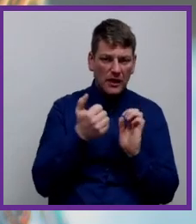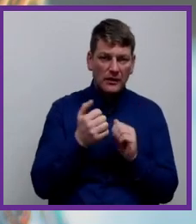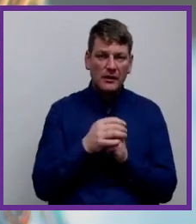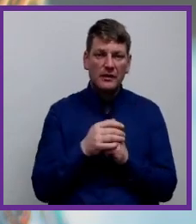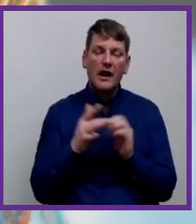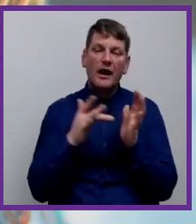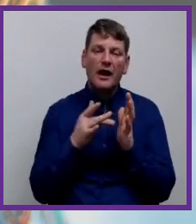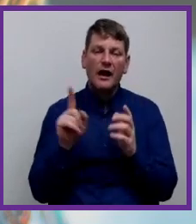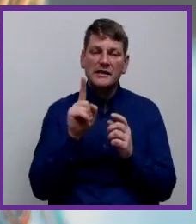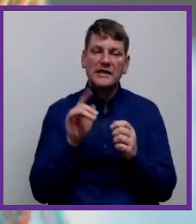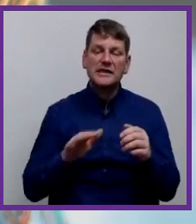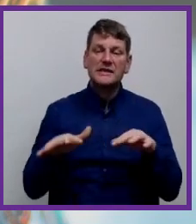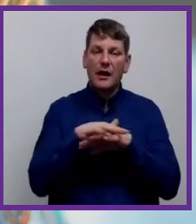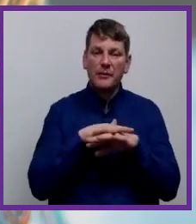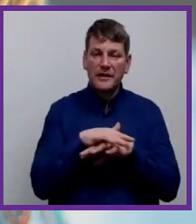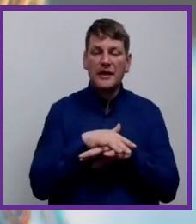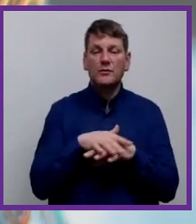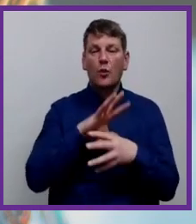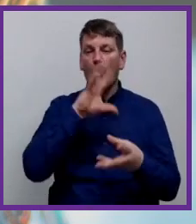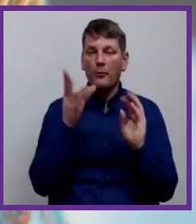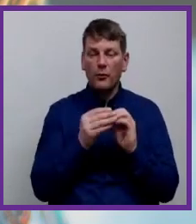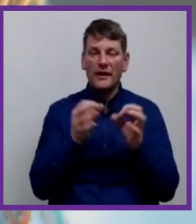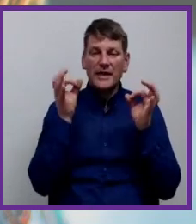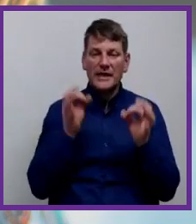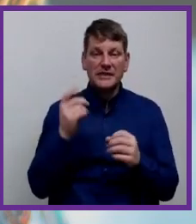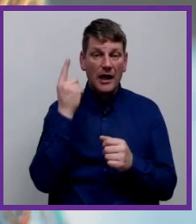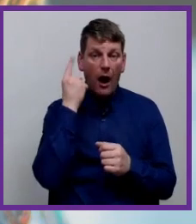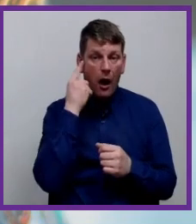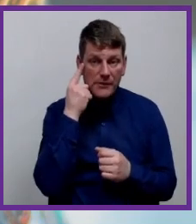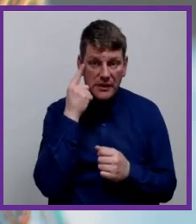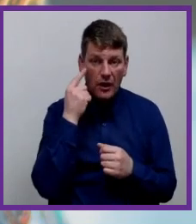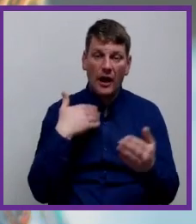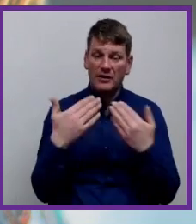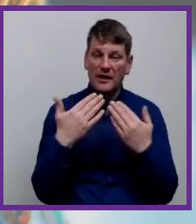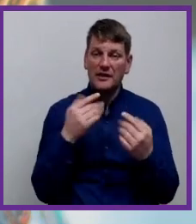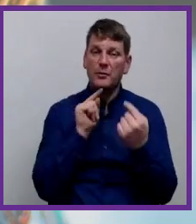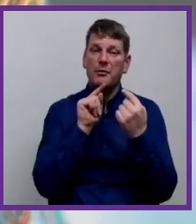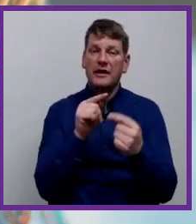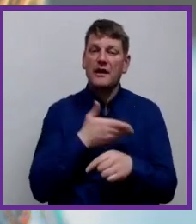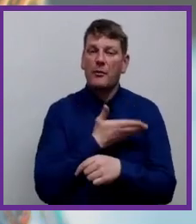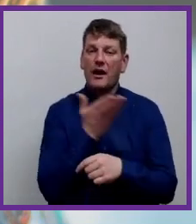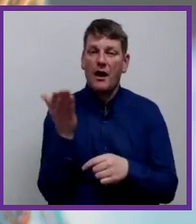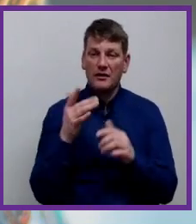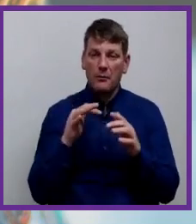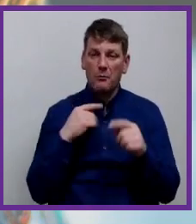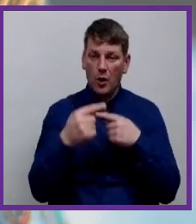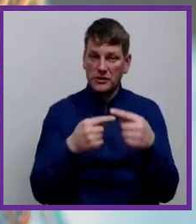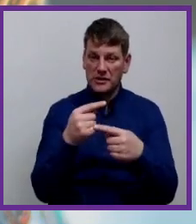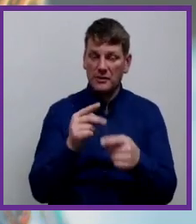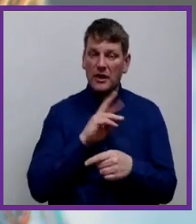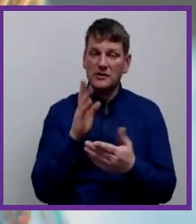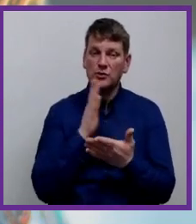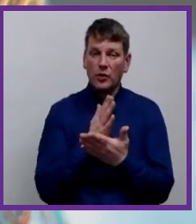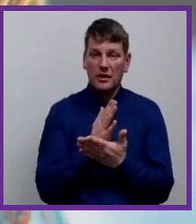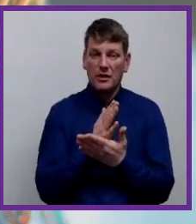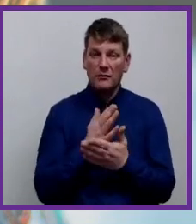ir sabiedrības kopumā tiesiskā apziņa un attieksme pret jebkādiem procesiem, kas notiek